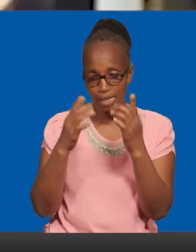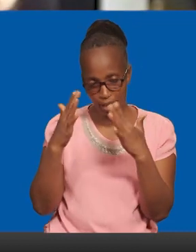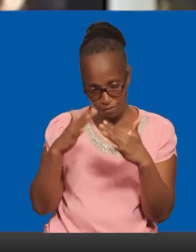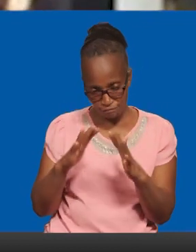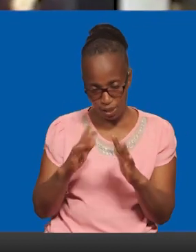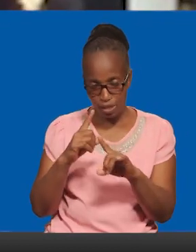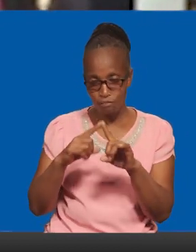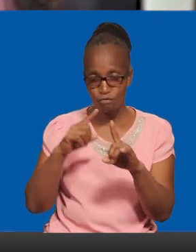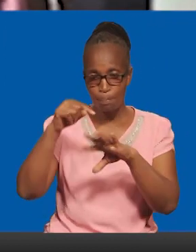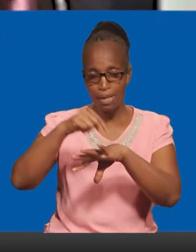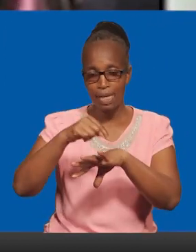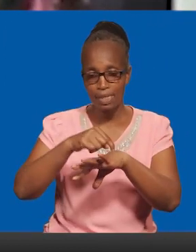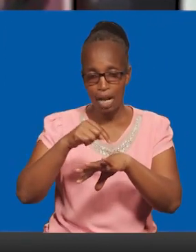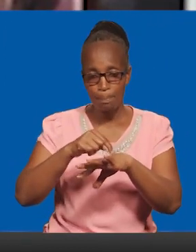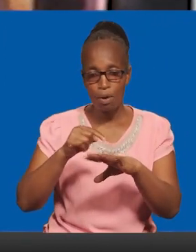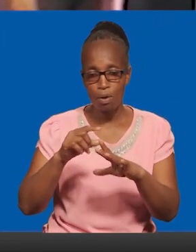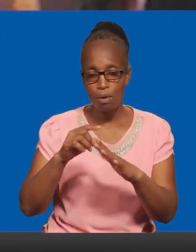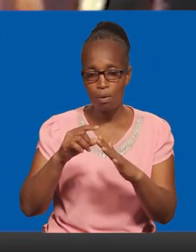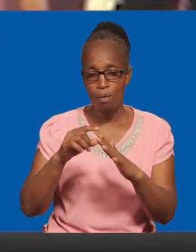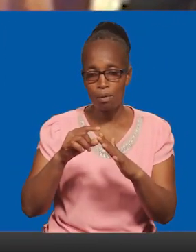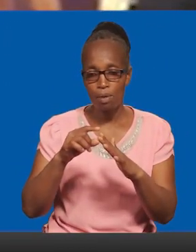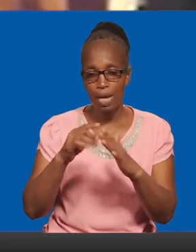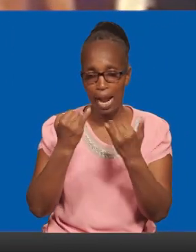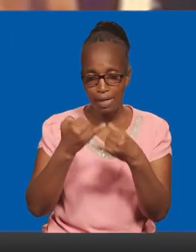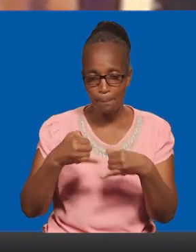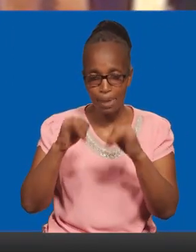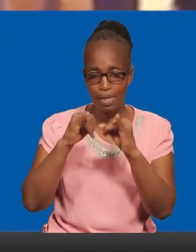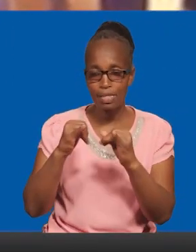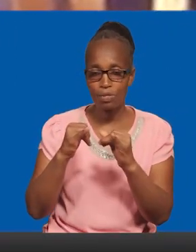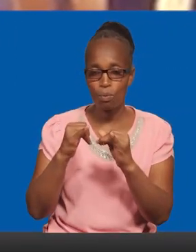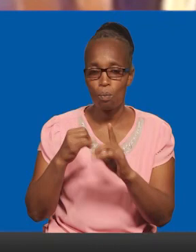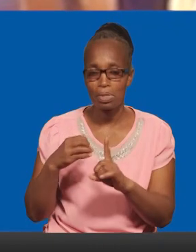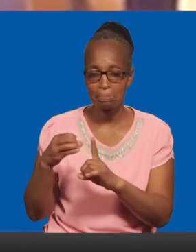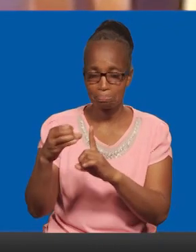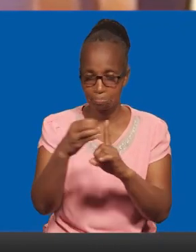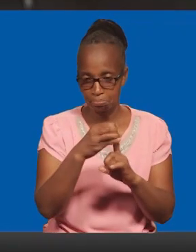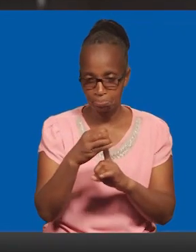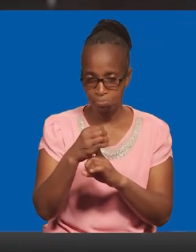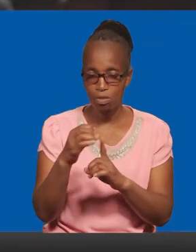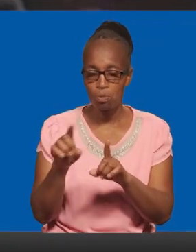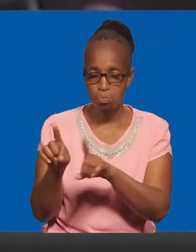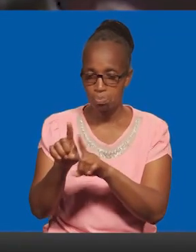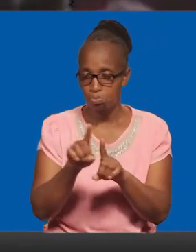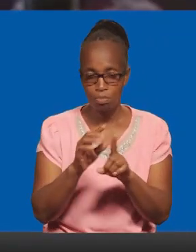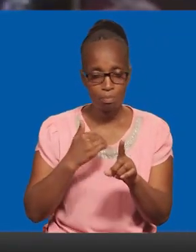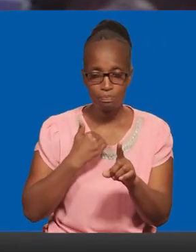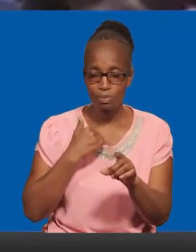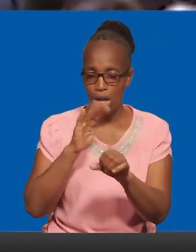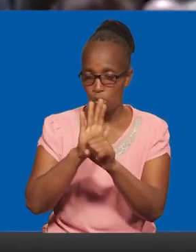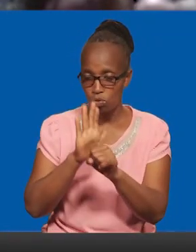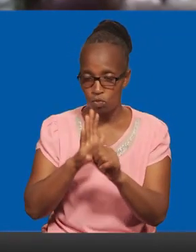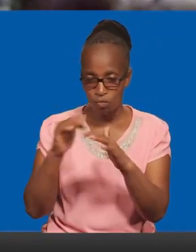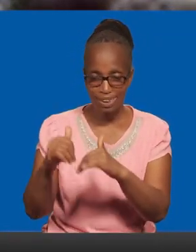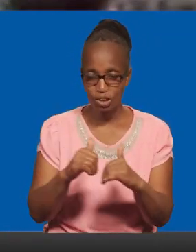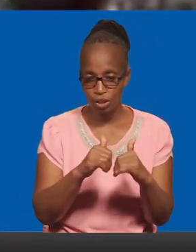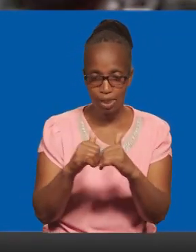Odinga akibaini kwamba japo miaka 60 imekwisha tangu nchi hii kuwa jamhuri, bado matatizo kama vile